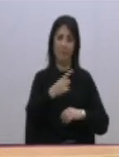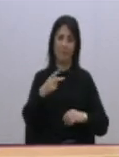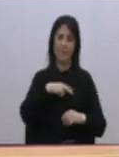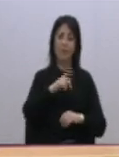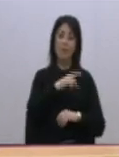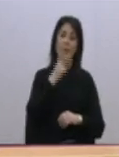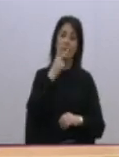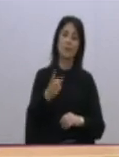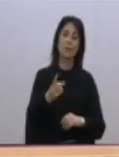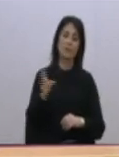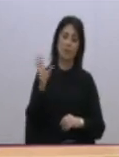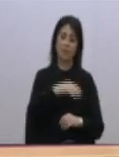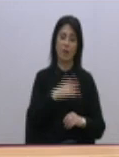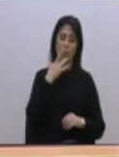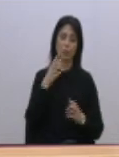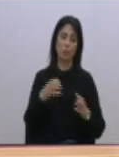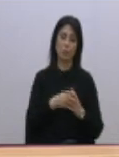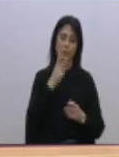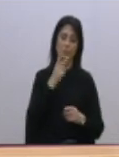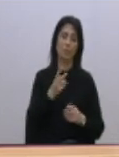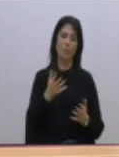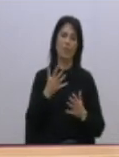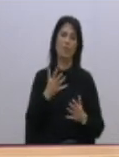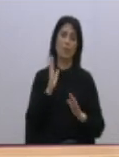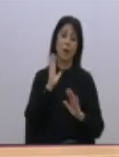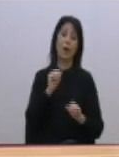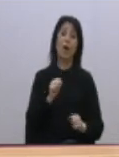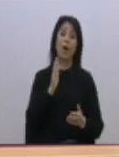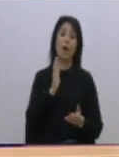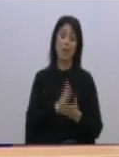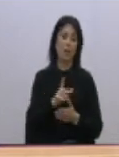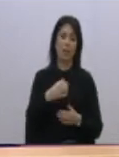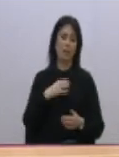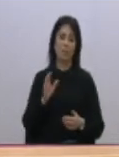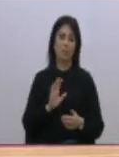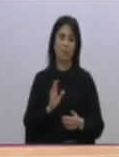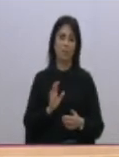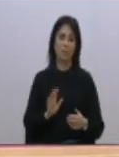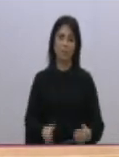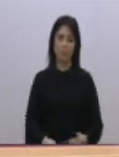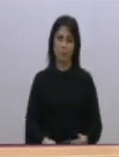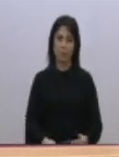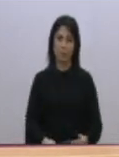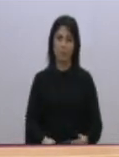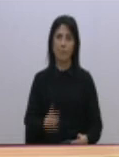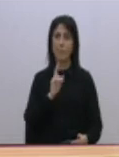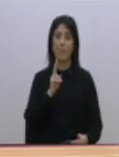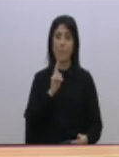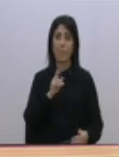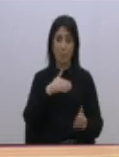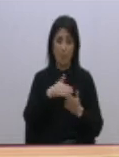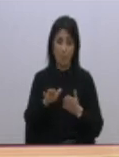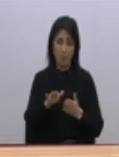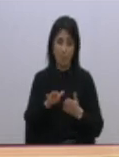პარლამენტის წევრისთვის, ყველა პოლიტიკური ჯგუფისთვის, ვინც ხარს უჭერს საგამოძიებო კომისიის შექმნას, ნიშნავს, რომ დასამალი არაფერი არ აქვს. Ვინც უარს